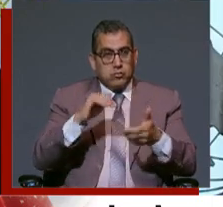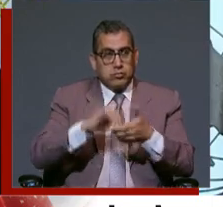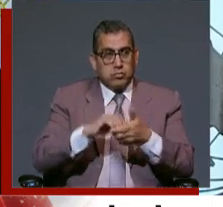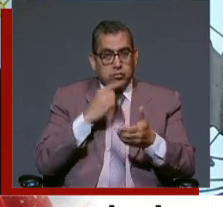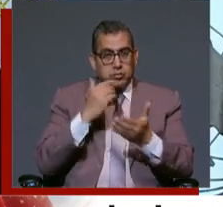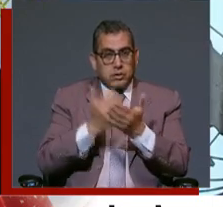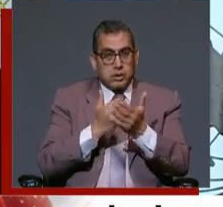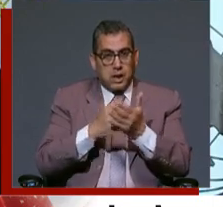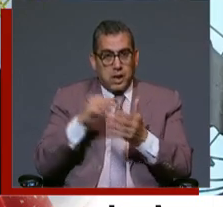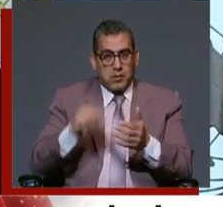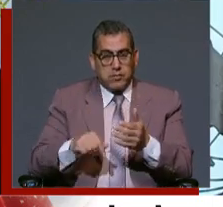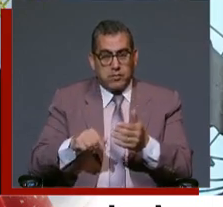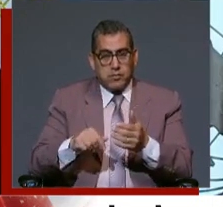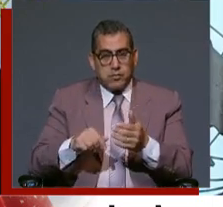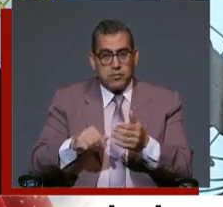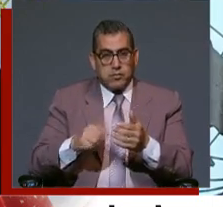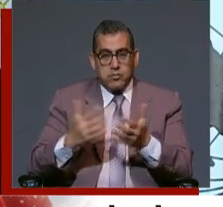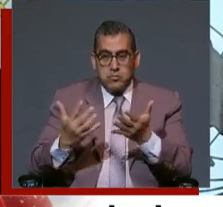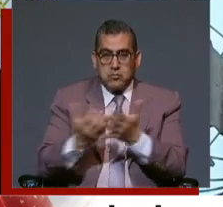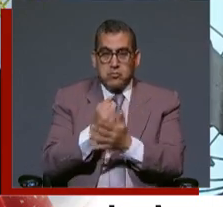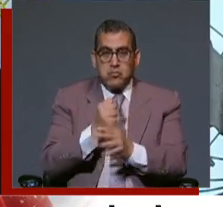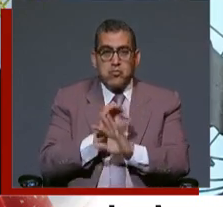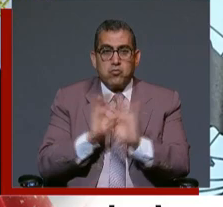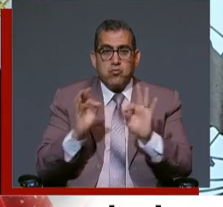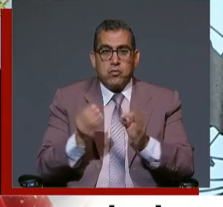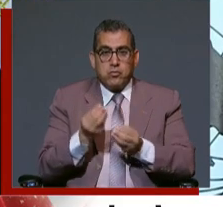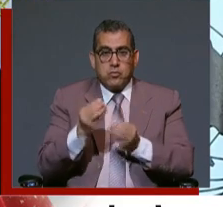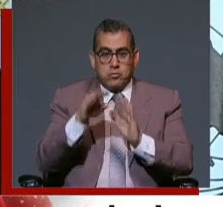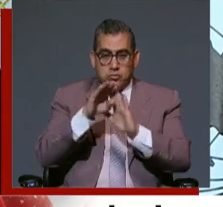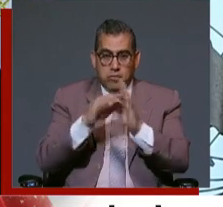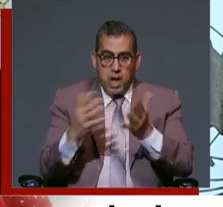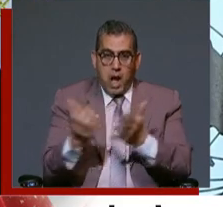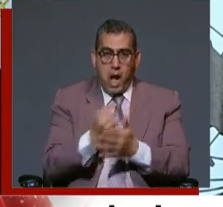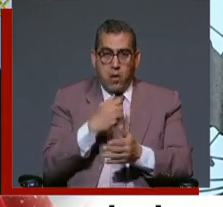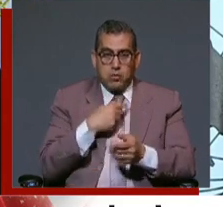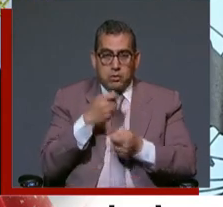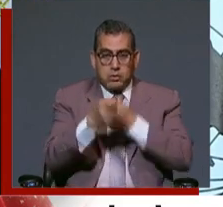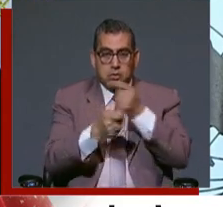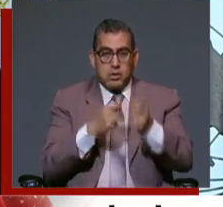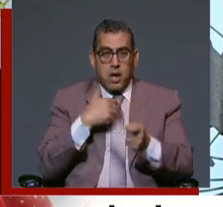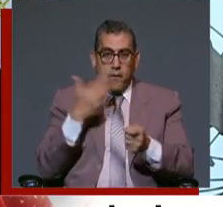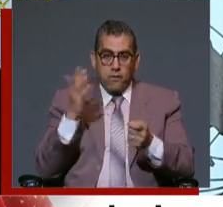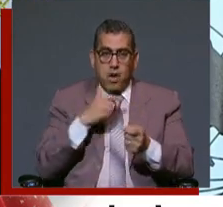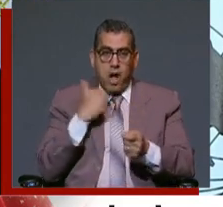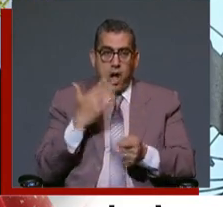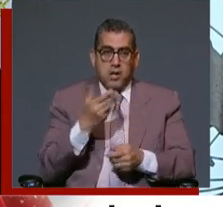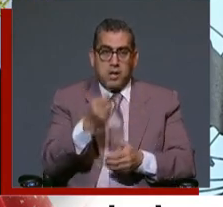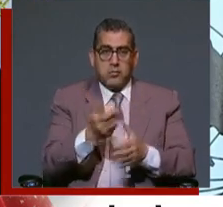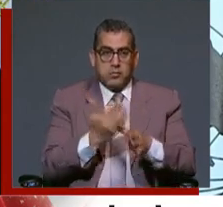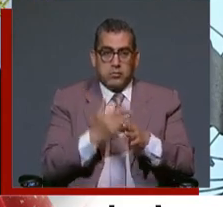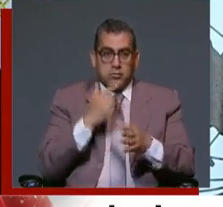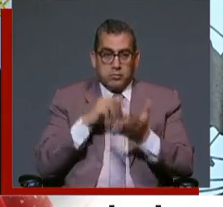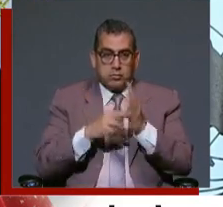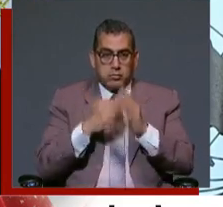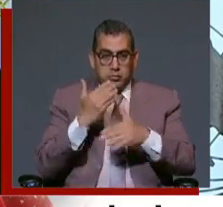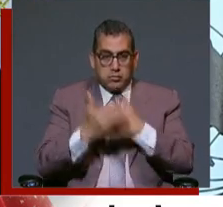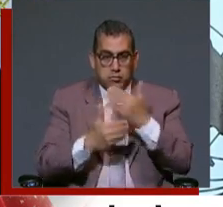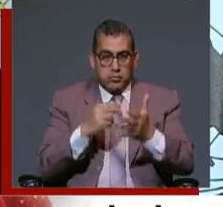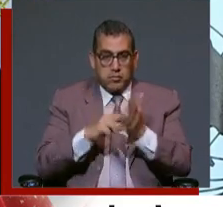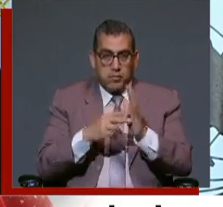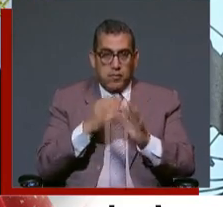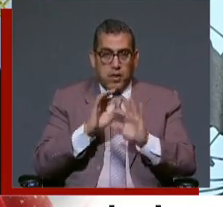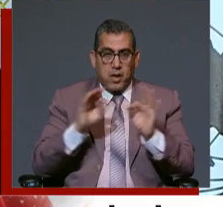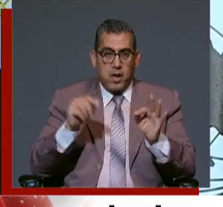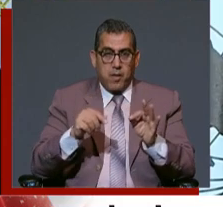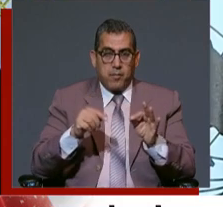الاقتصادية بتمكينها من الحصول على التمويل الأخضر. وفي هذا الصدد فإن انضمام